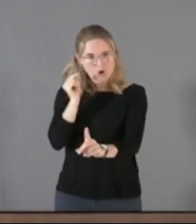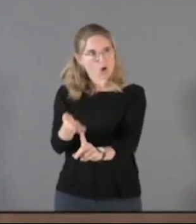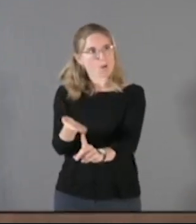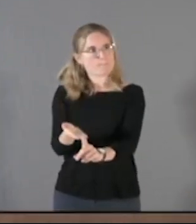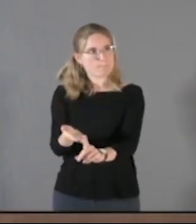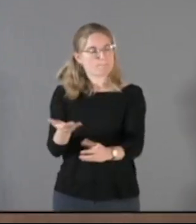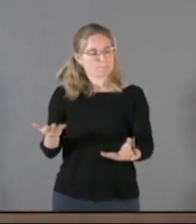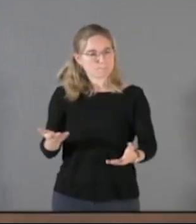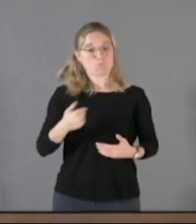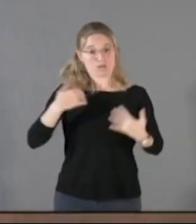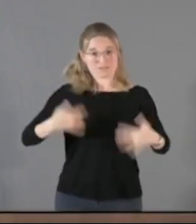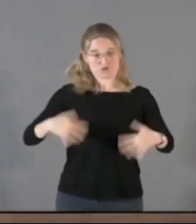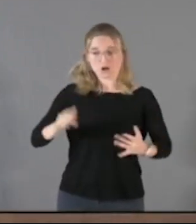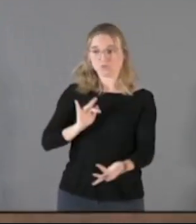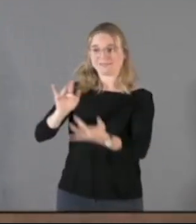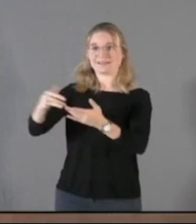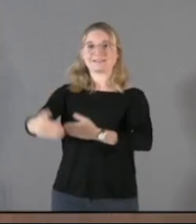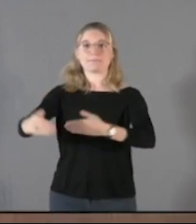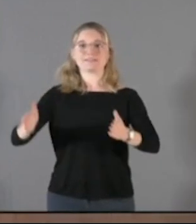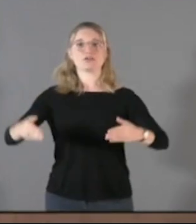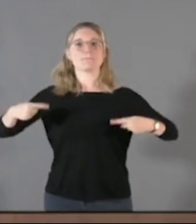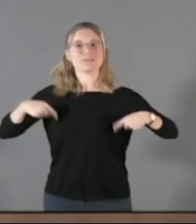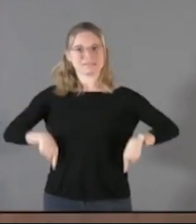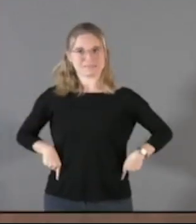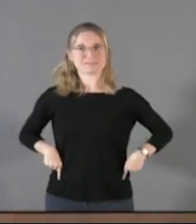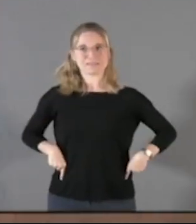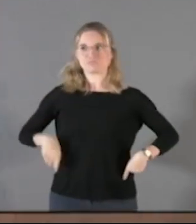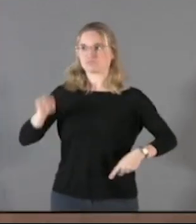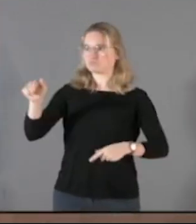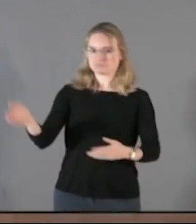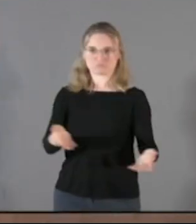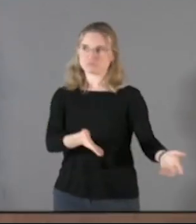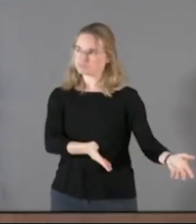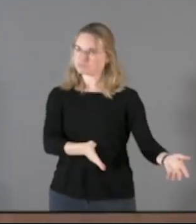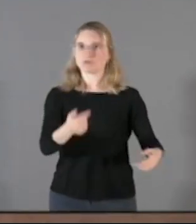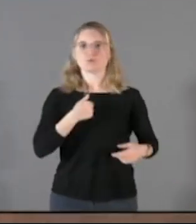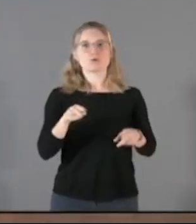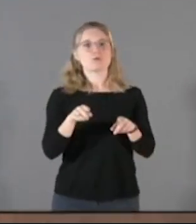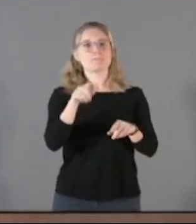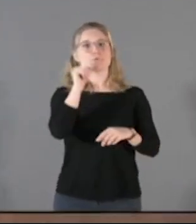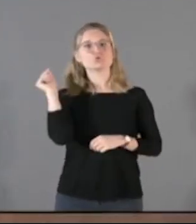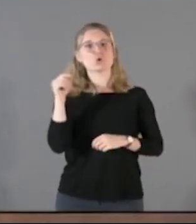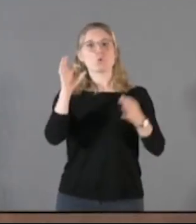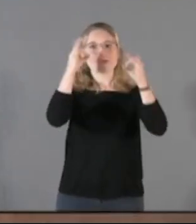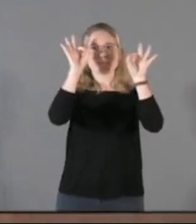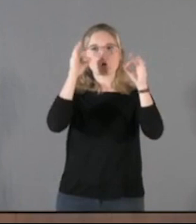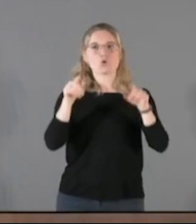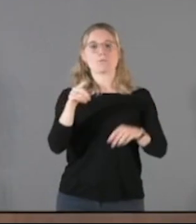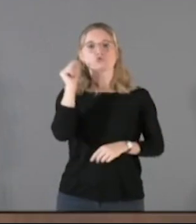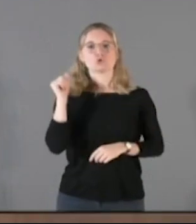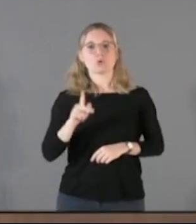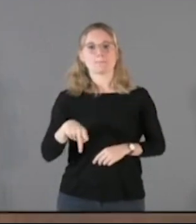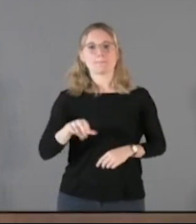j'en appelle à messieurs Royer-Perrot et Parakian, tous 2 députés de la majorité, pour qu'ils usent de